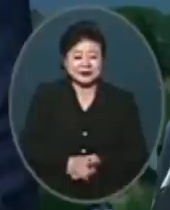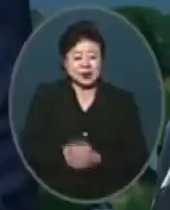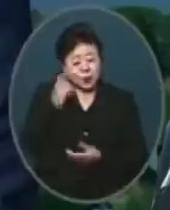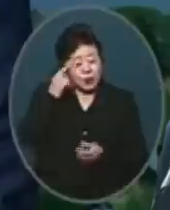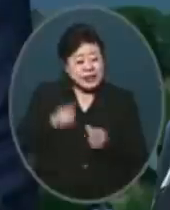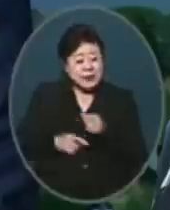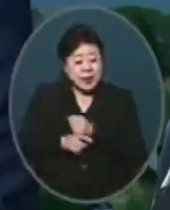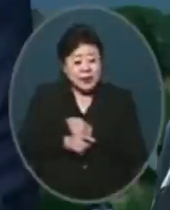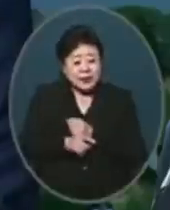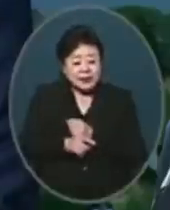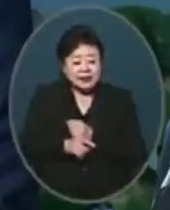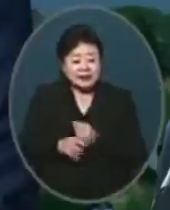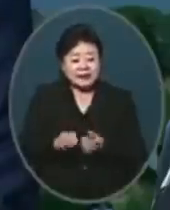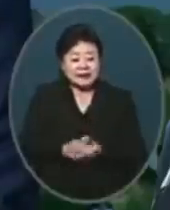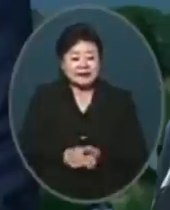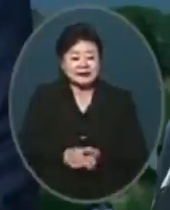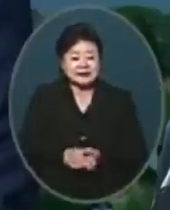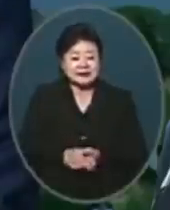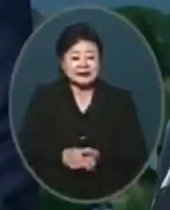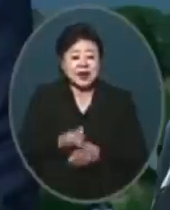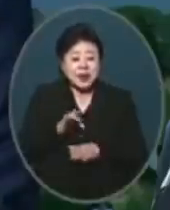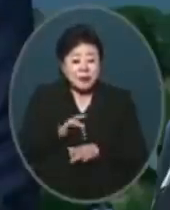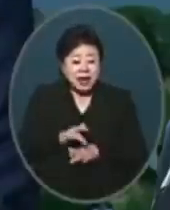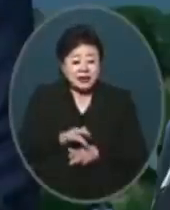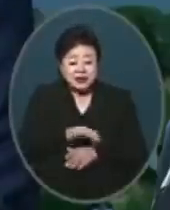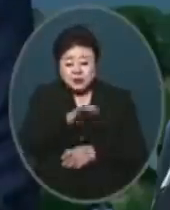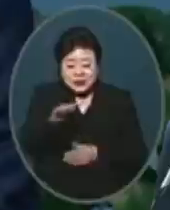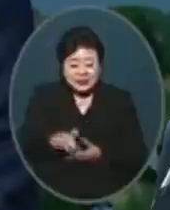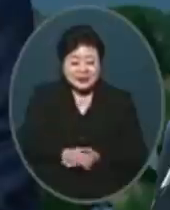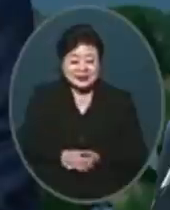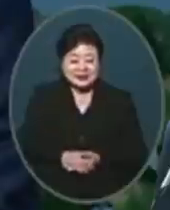왜냐하면 그는 마귀는 우리를